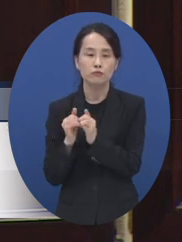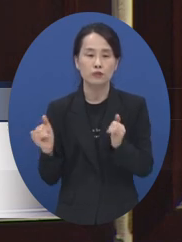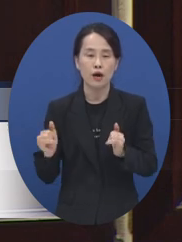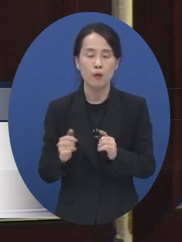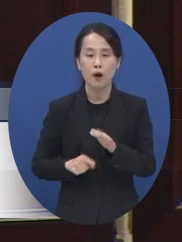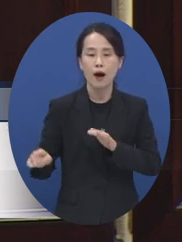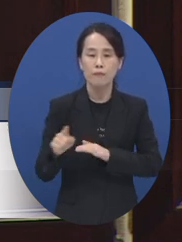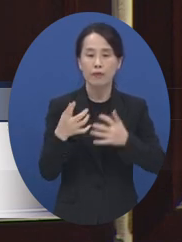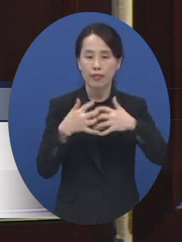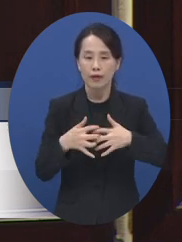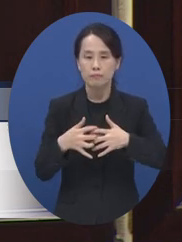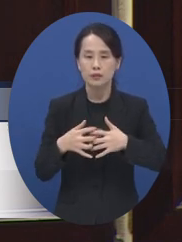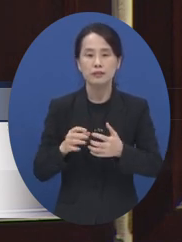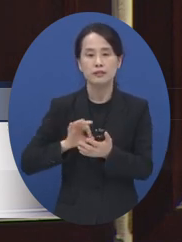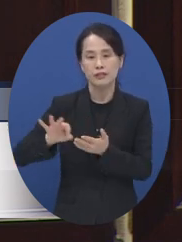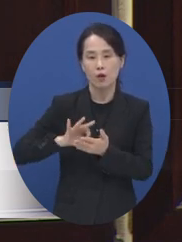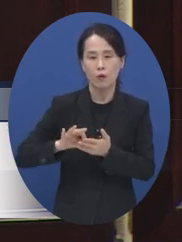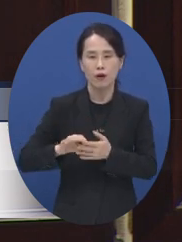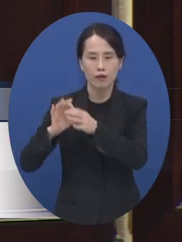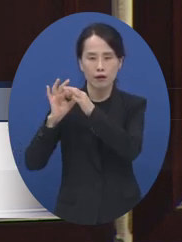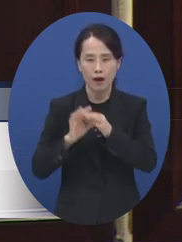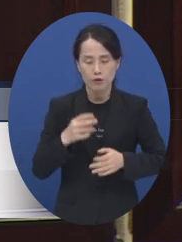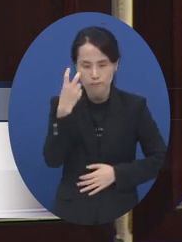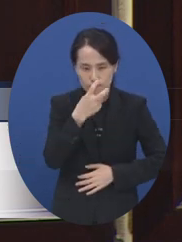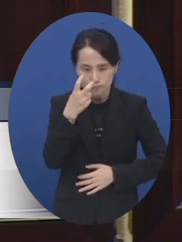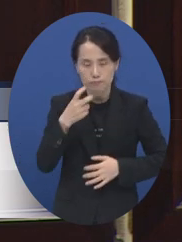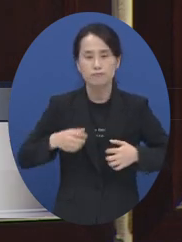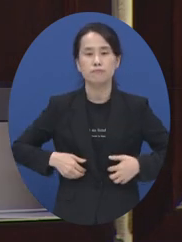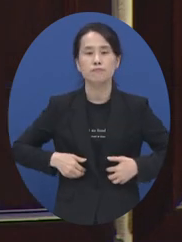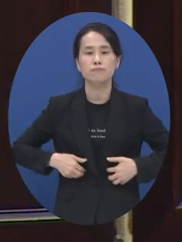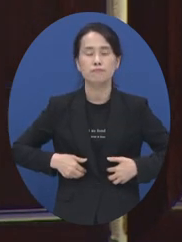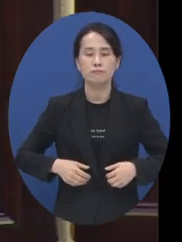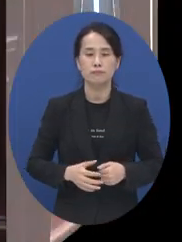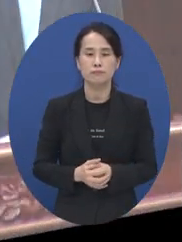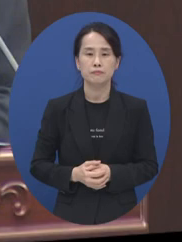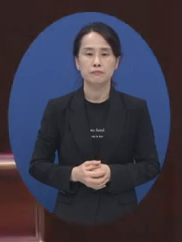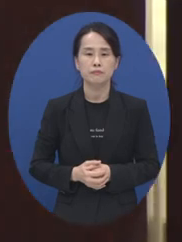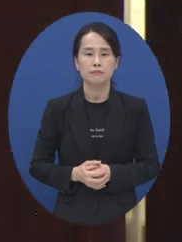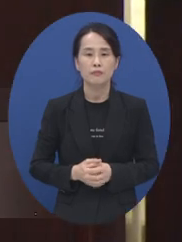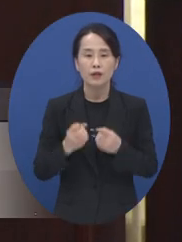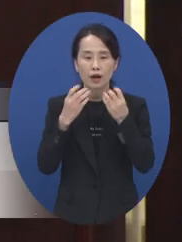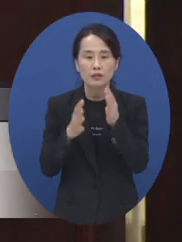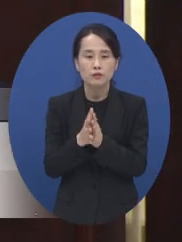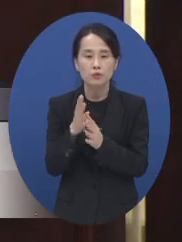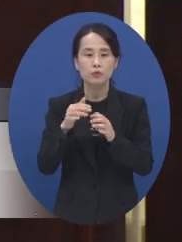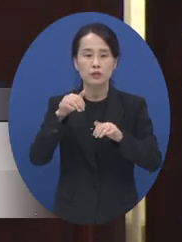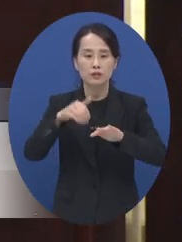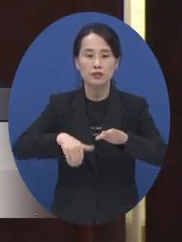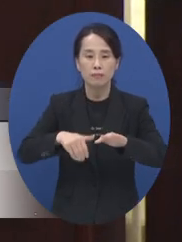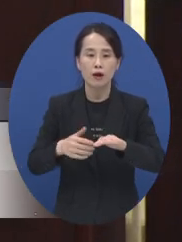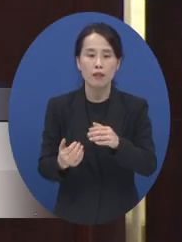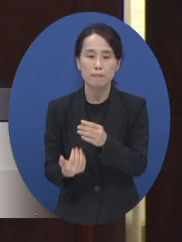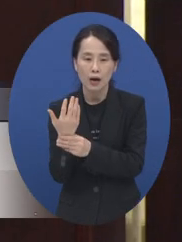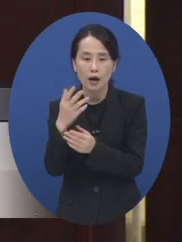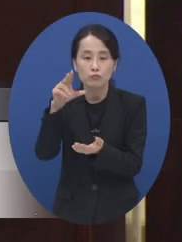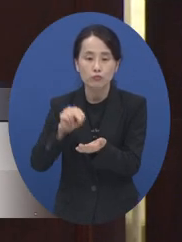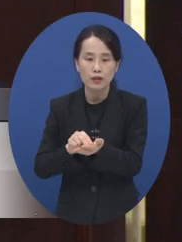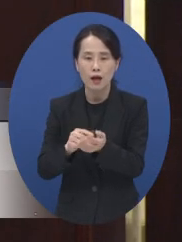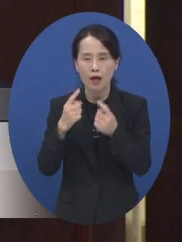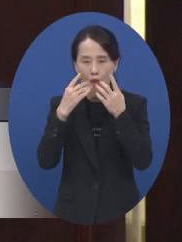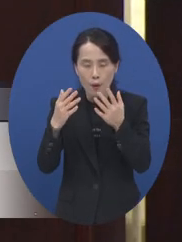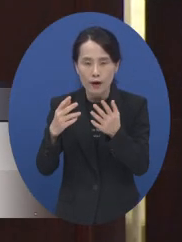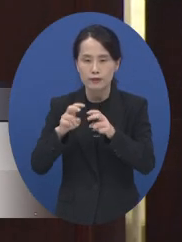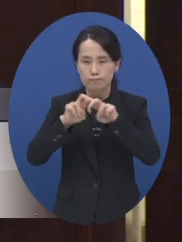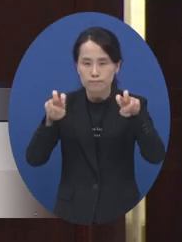첨단 장비들이 투입 수시로 모니터링을 해야 합니다 신도시개발 에서 발생한 문제점을